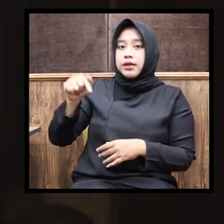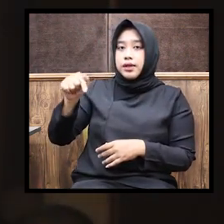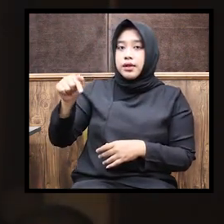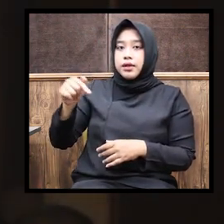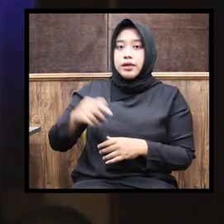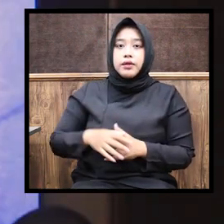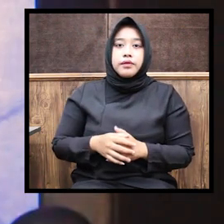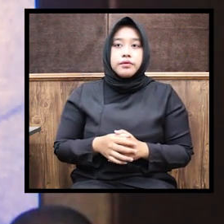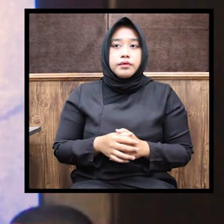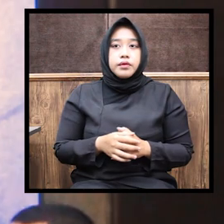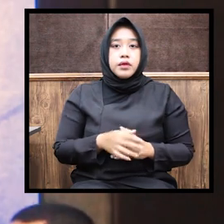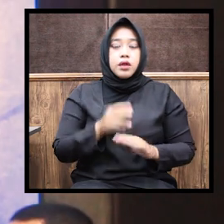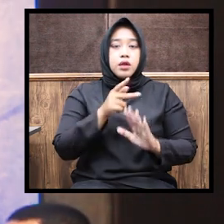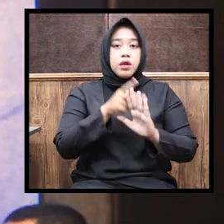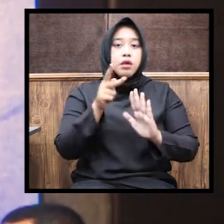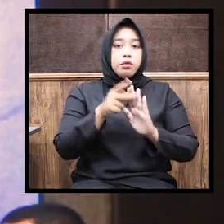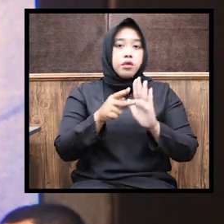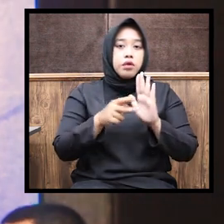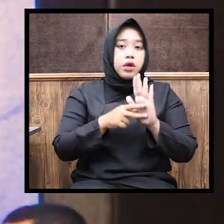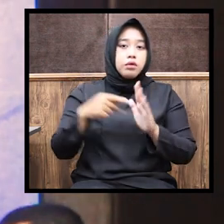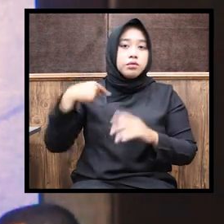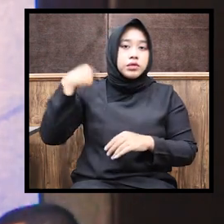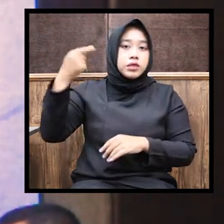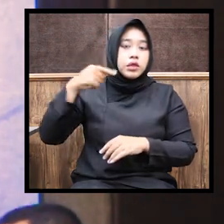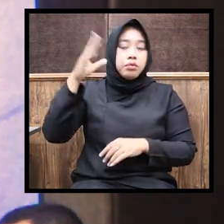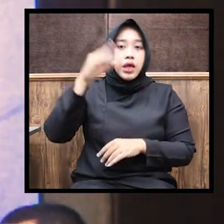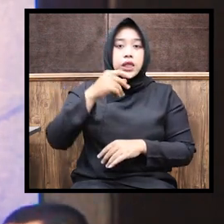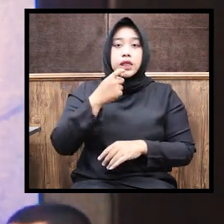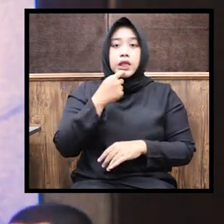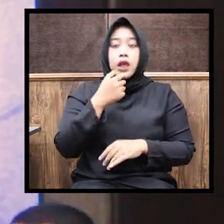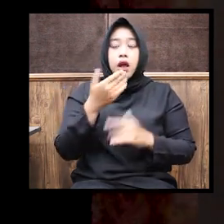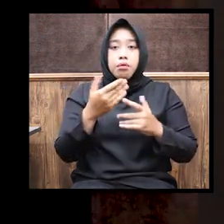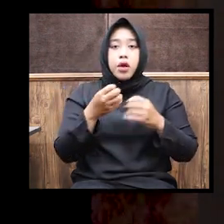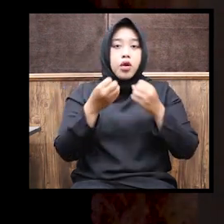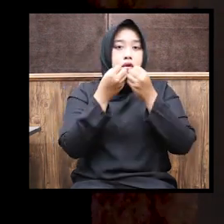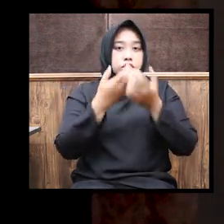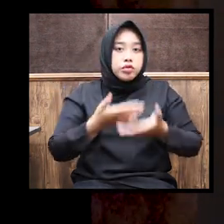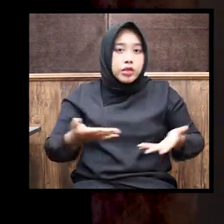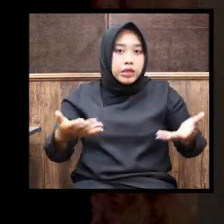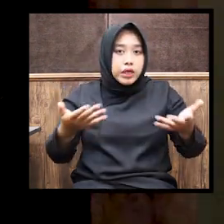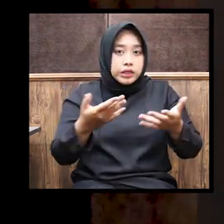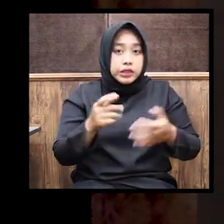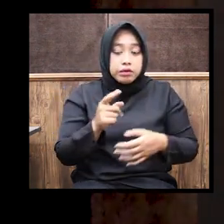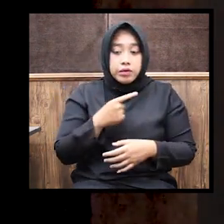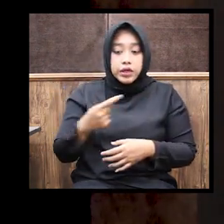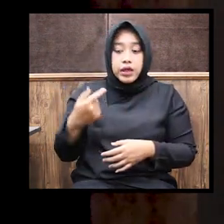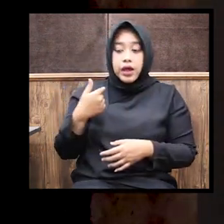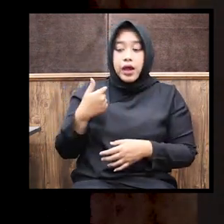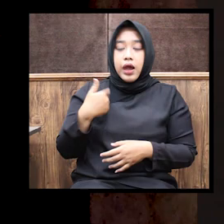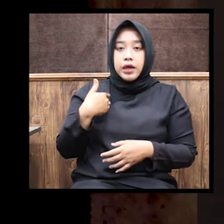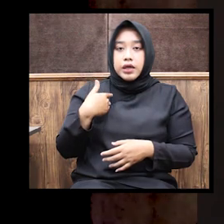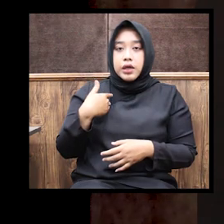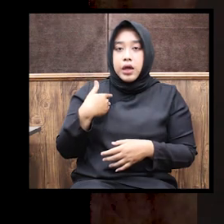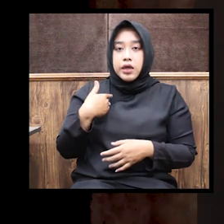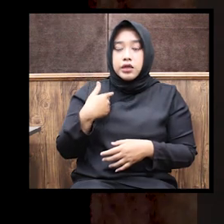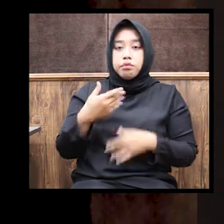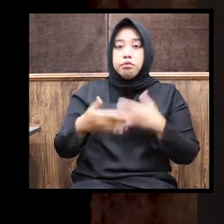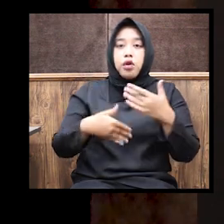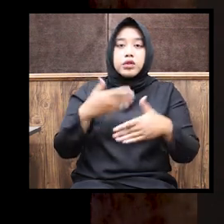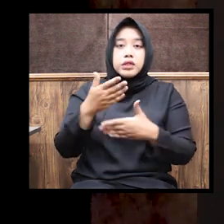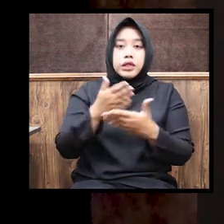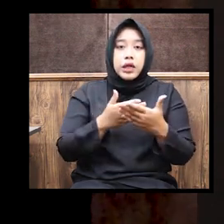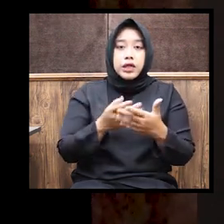ee program rutinnya memang adalah sosialisasi Ya karena kami berada di tengah-tengah kami adalah Pembina dan mengawasi